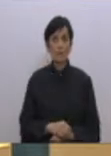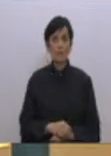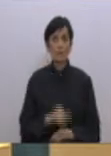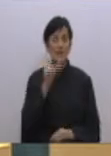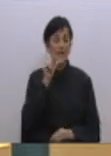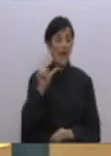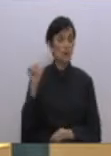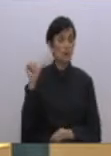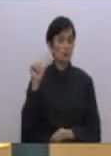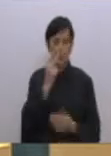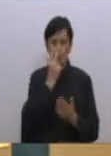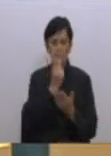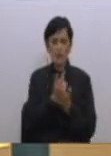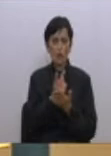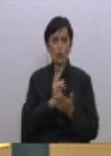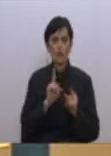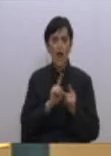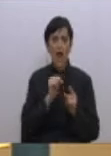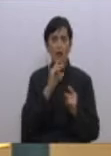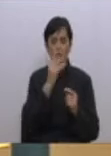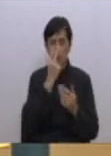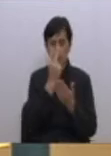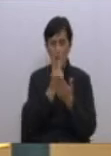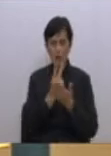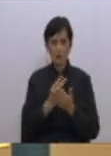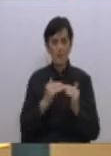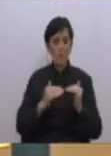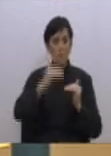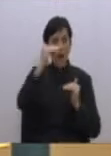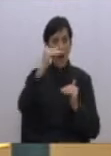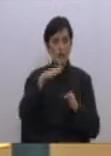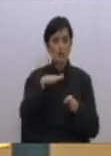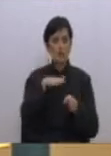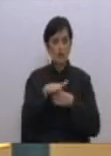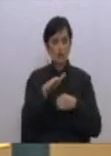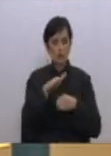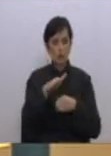გასულ წელს, მიუხედავად აგრეგირებულების მაღალი შესრულებისა,